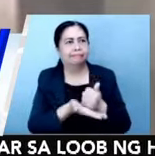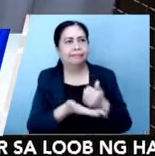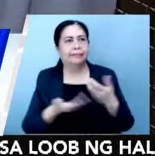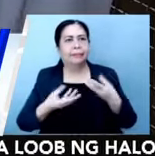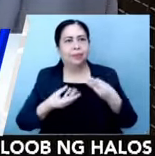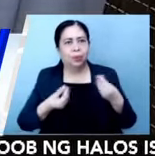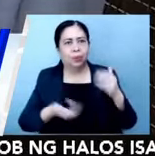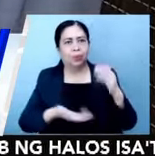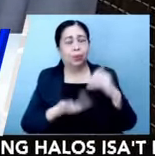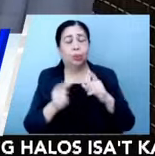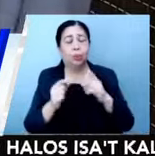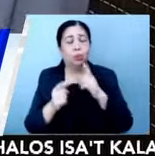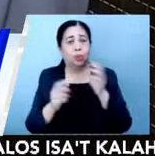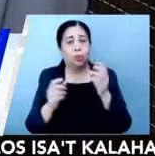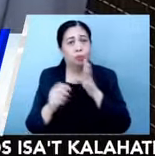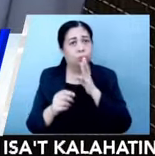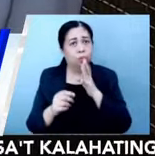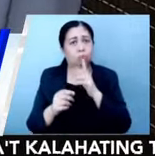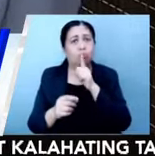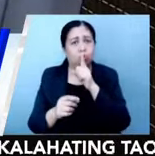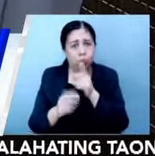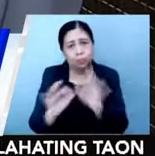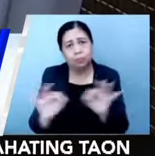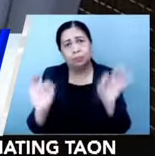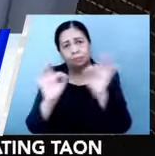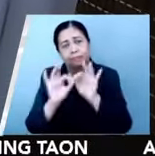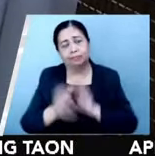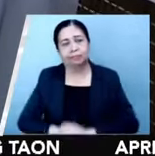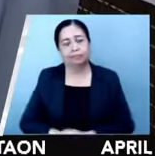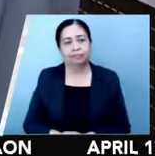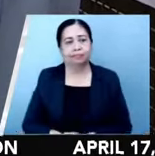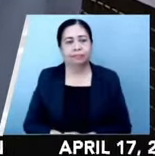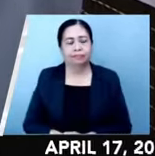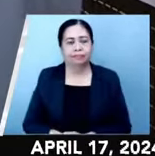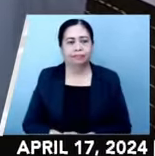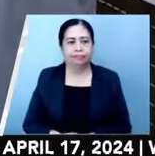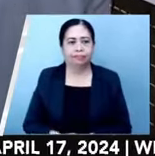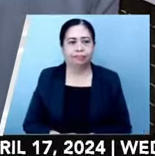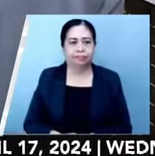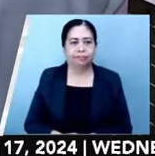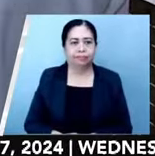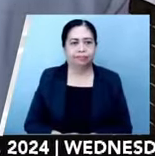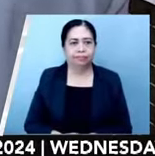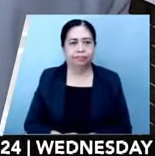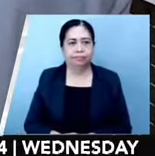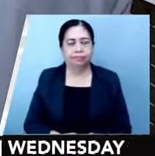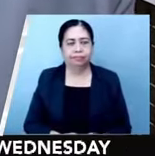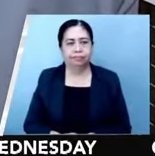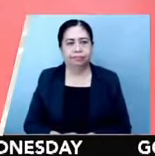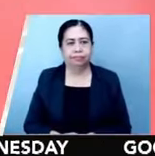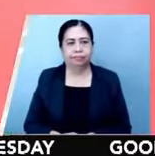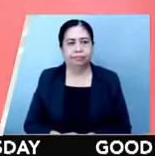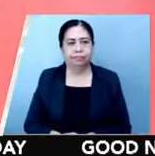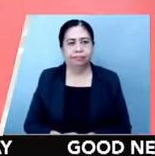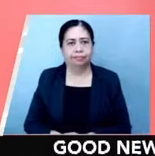matter. Ito ang unang balita. Ivan Merina para sa GMA Integrated News.